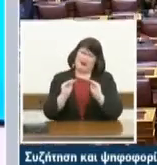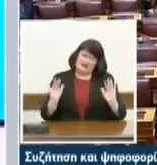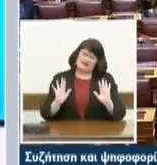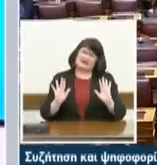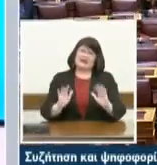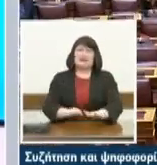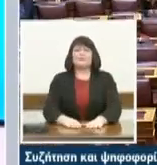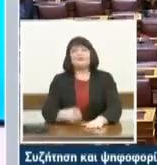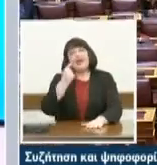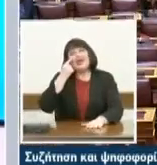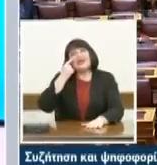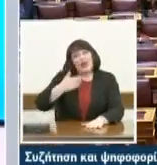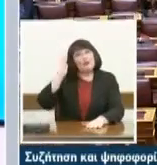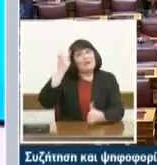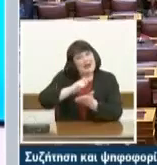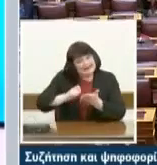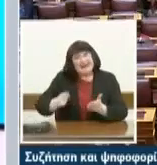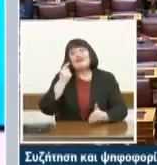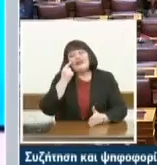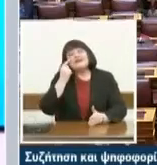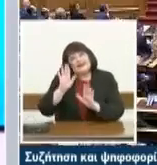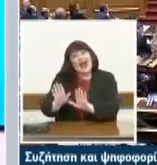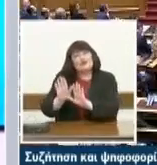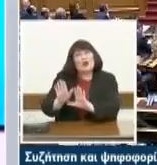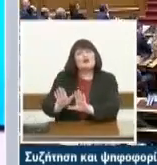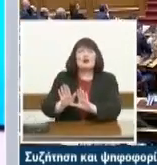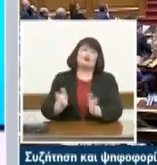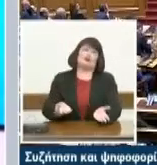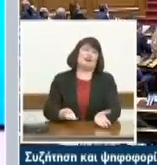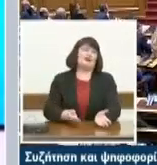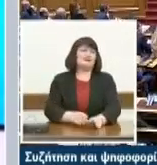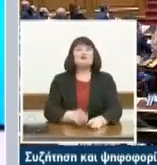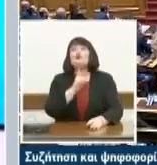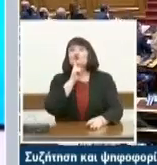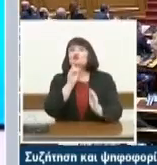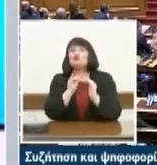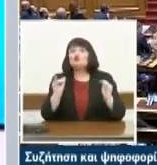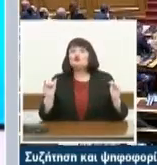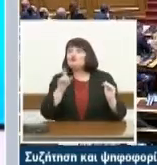ετών έχουν κάνει το αίτημα προς τις τράπεζες για να αποκτήσουν στέγη. Μάλιστα. Προσέξτε, αυτό το κάνει,